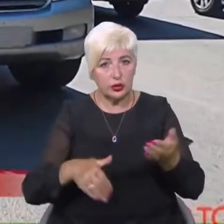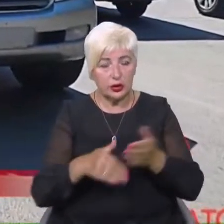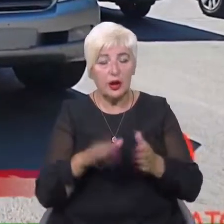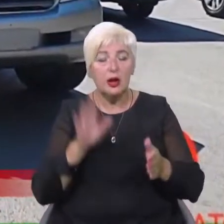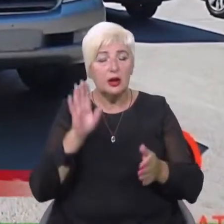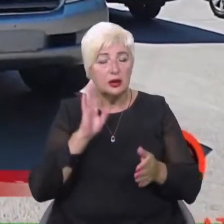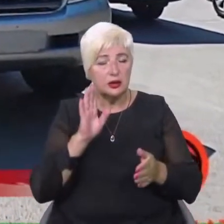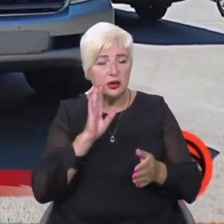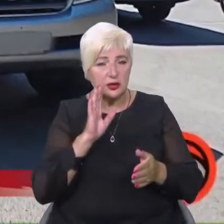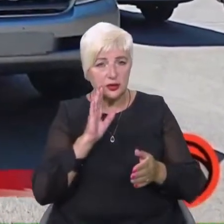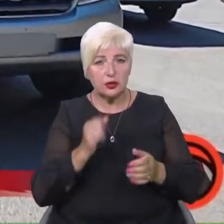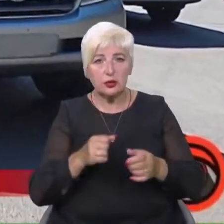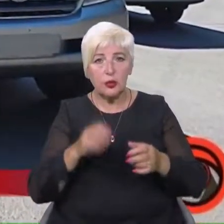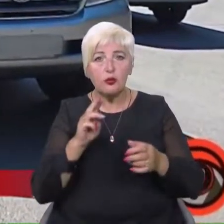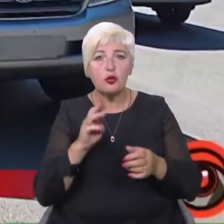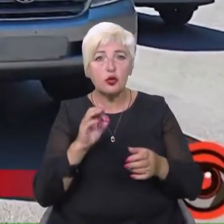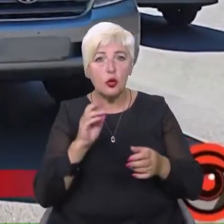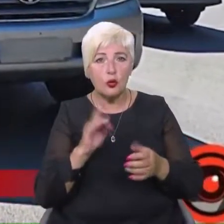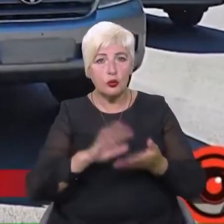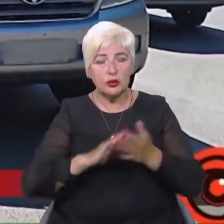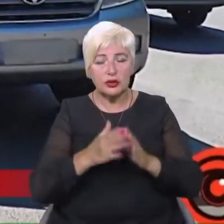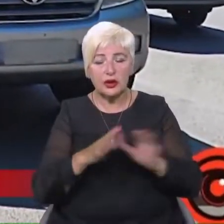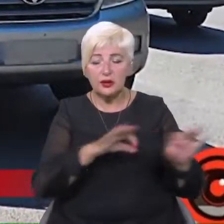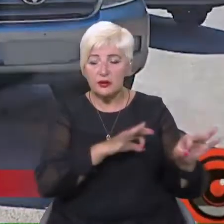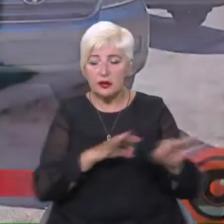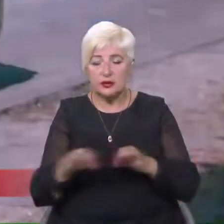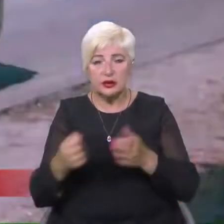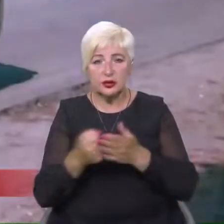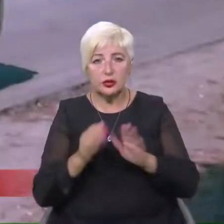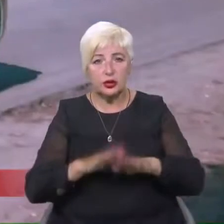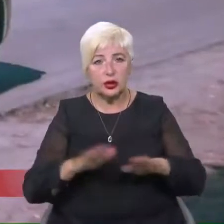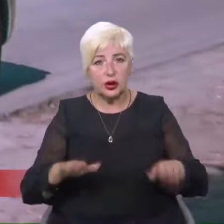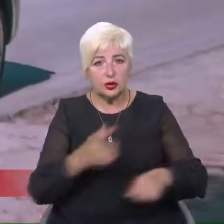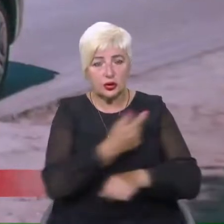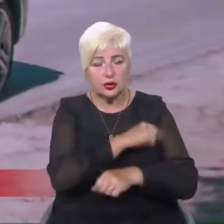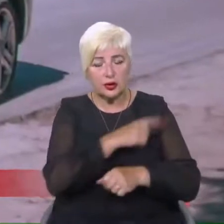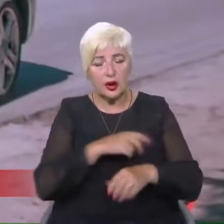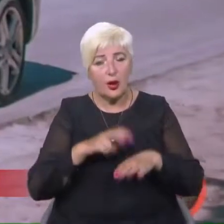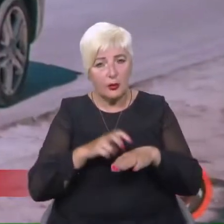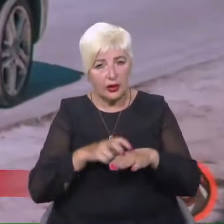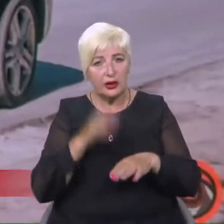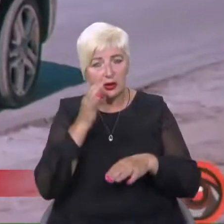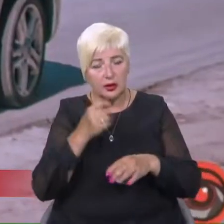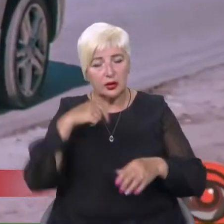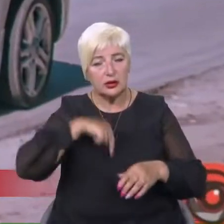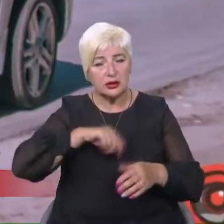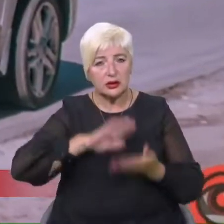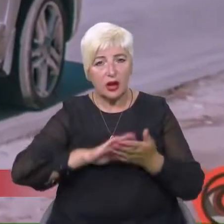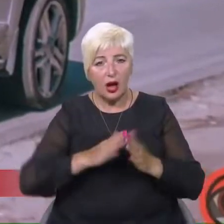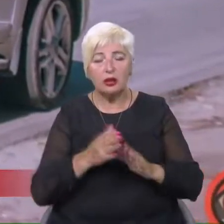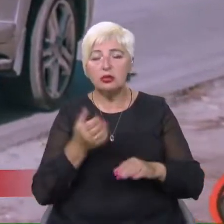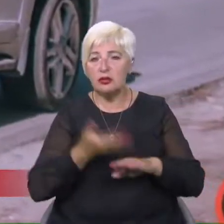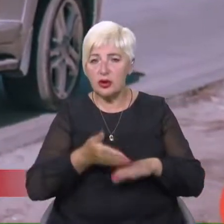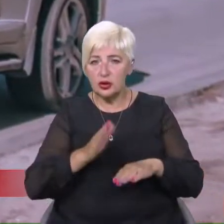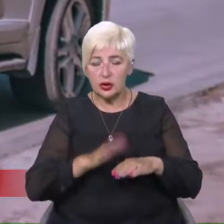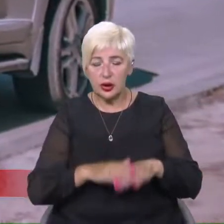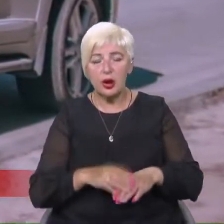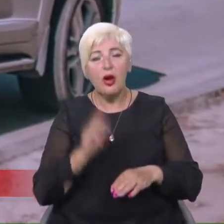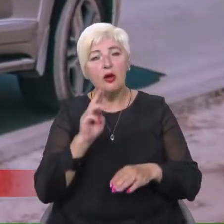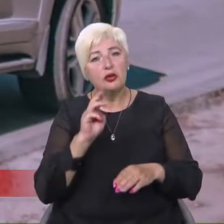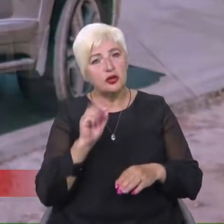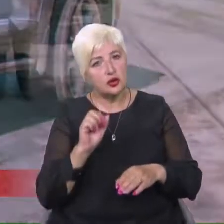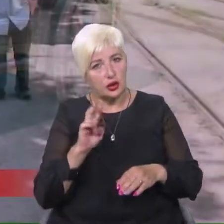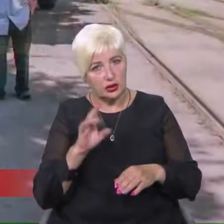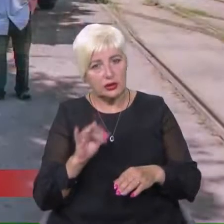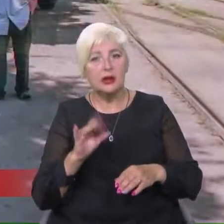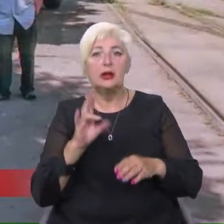до реанімації обласної дитячої лікарні. Її стан медики називають тяжким, але запевняють, шанси на одужання